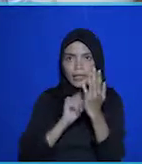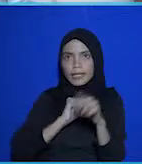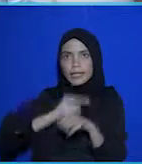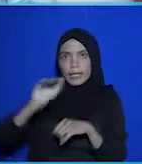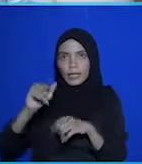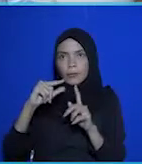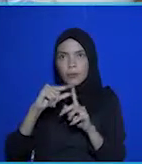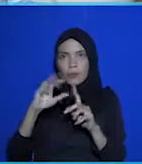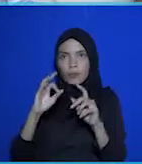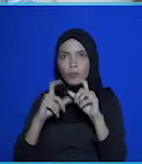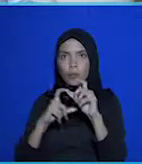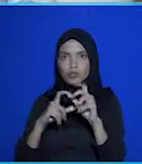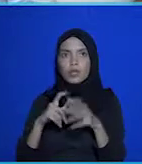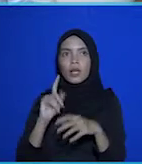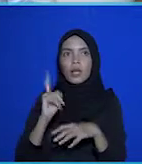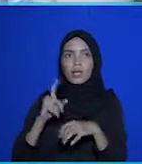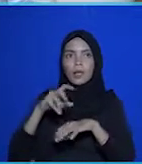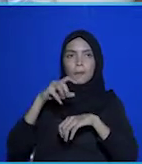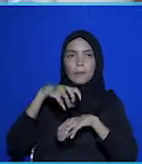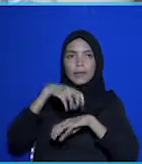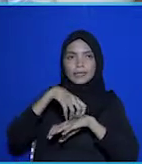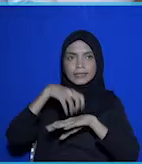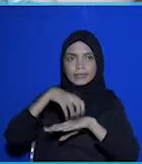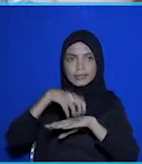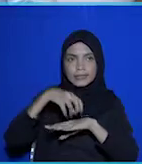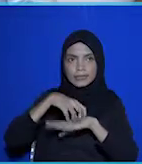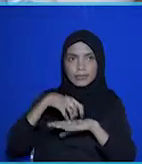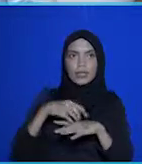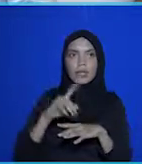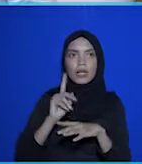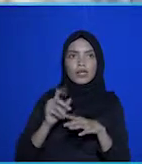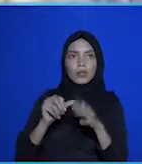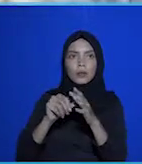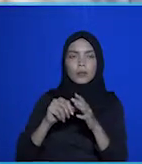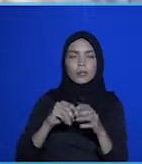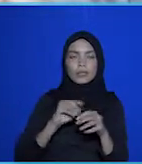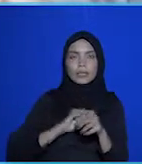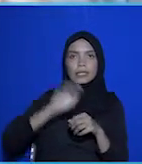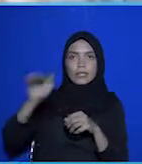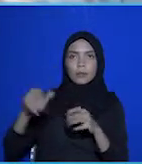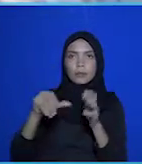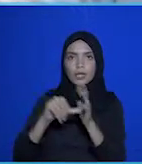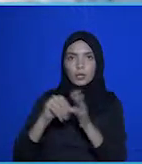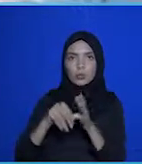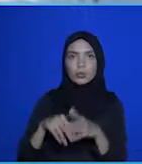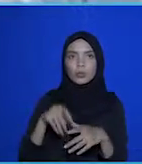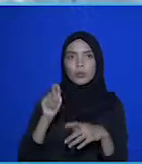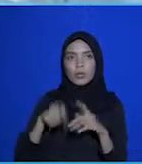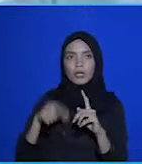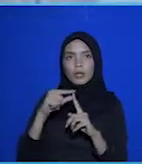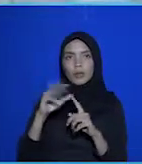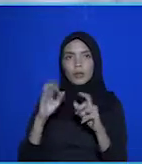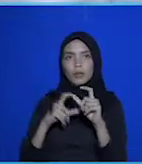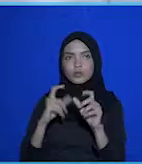di dekat rumah kami yang melakukan pengiriman bantuan juga melalui pos gratis. Kemudian ada layanan energi.